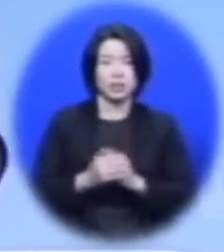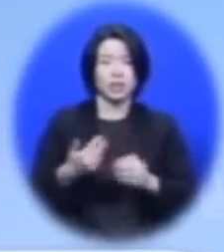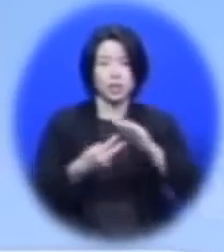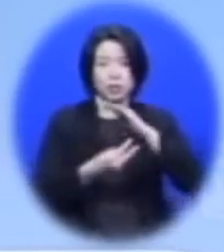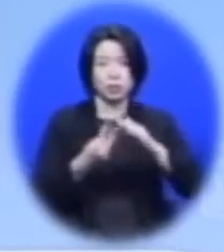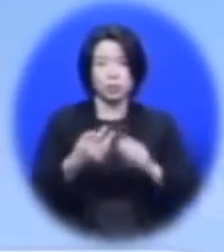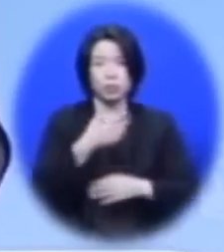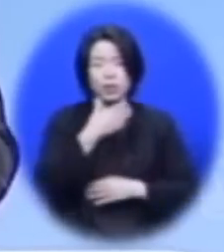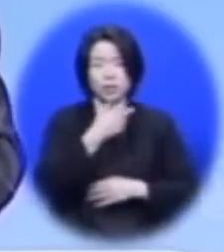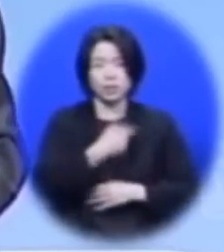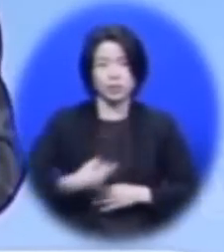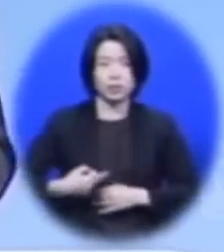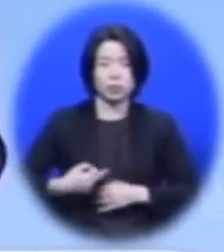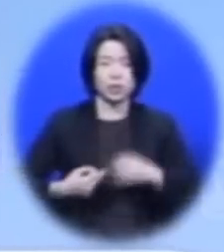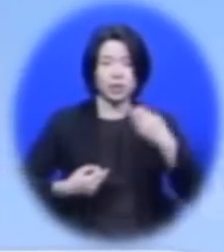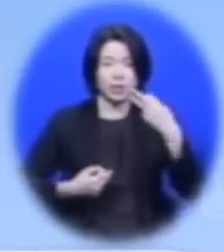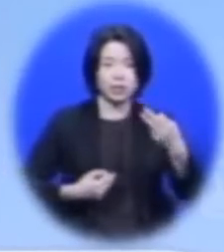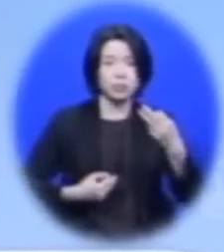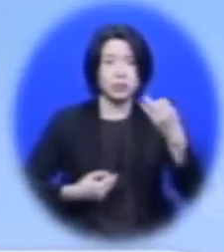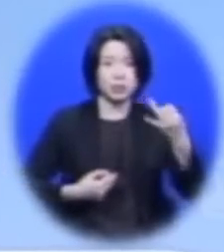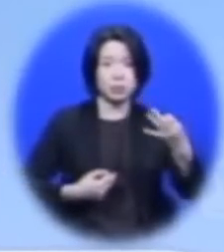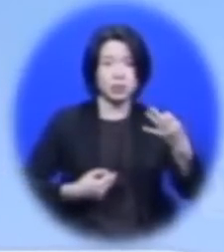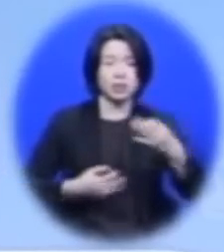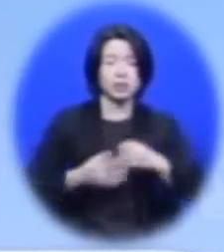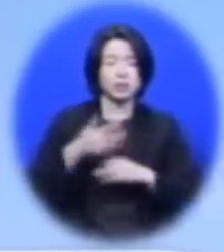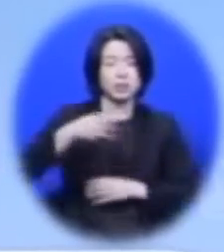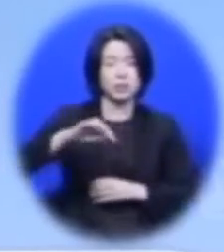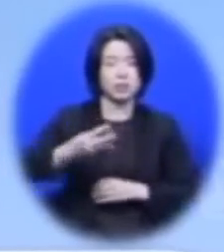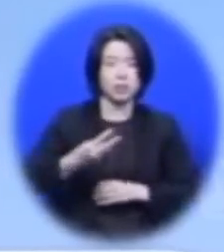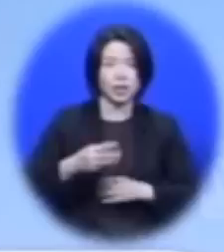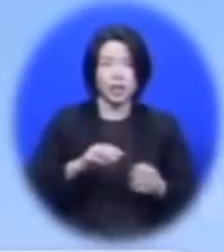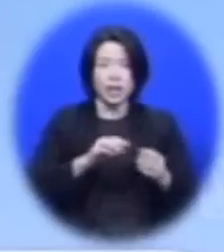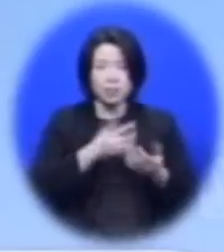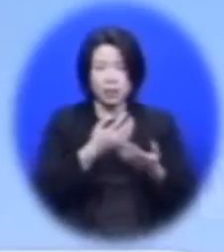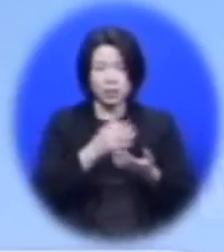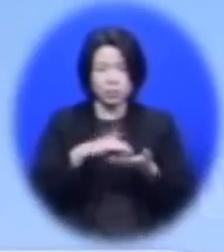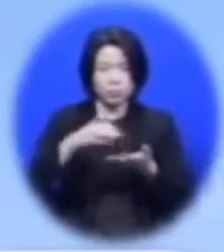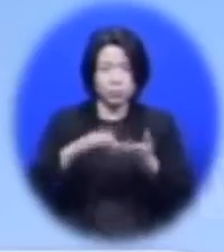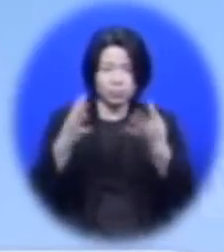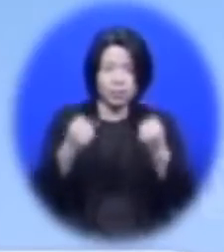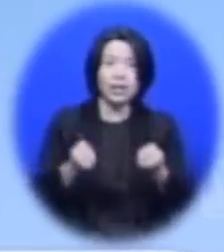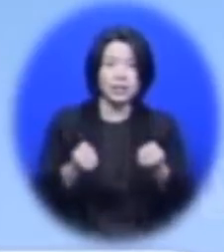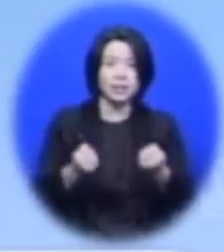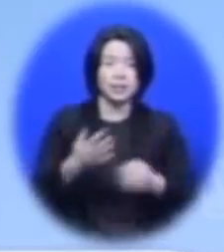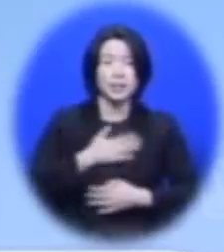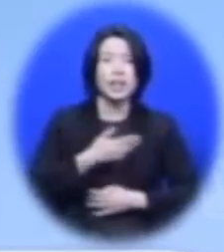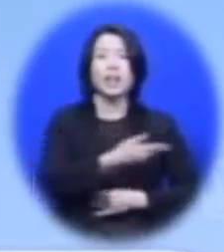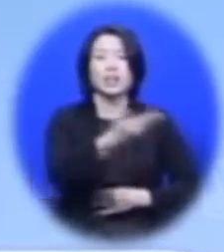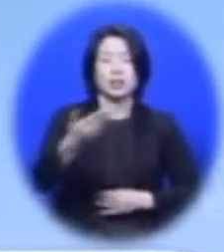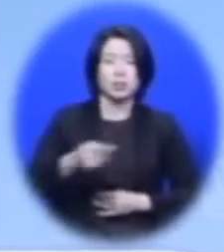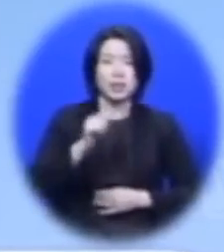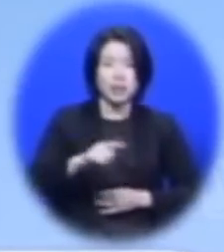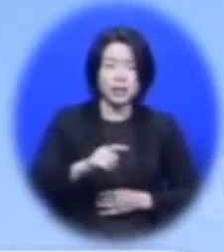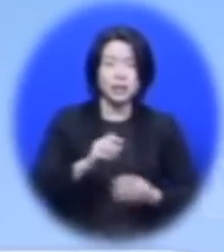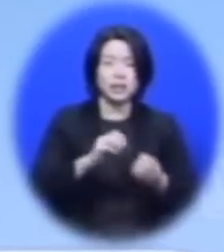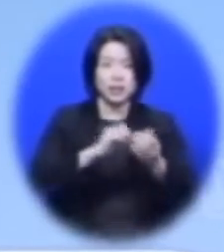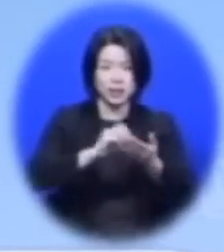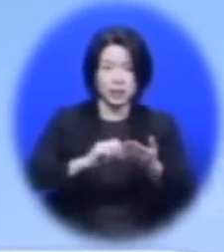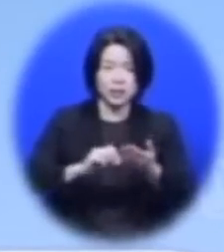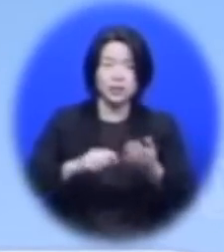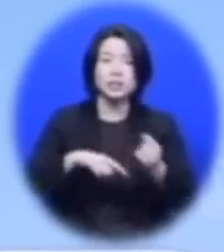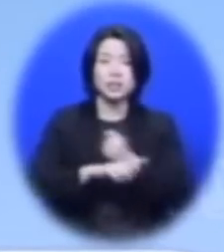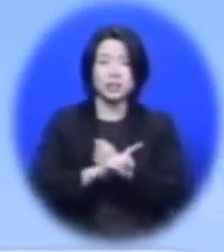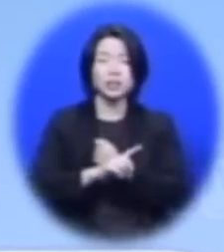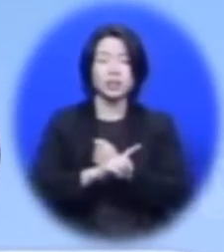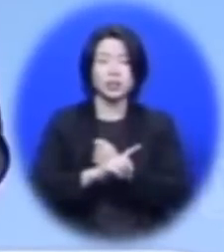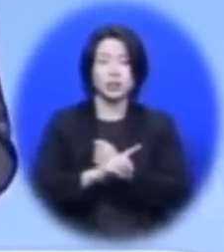요한사도가 13절, 14절에서 여러 번 내가 여러분에게 이 글을 쓰는 까닭은